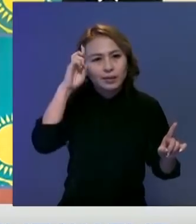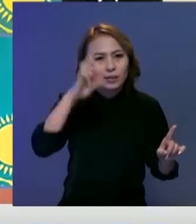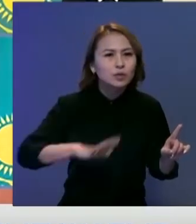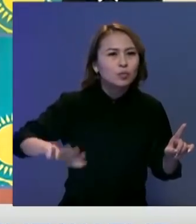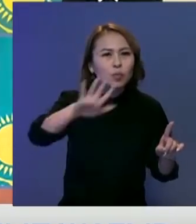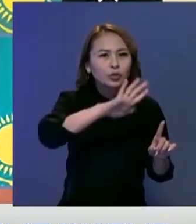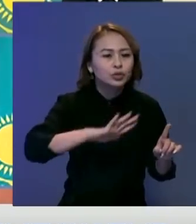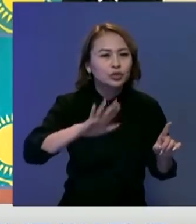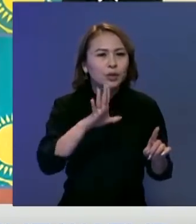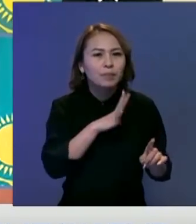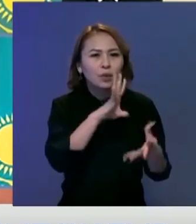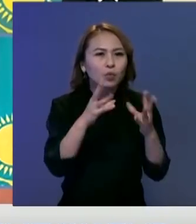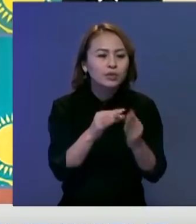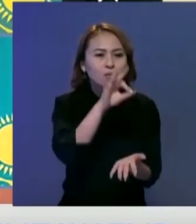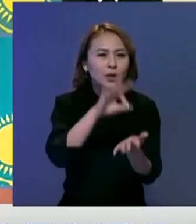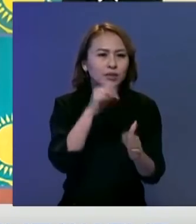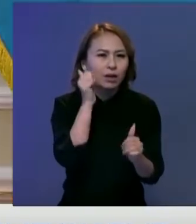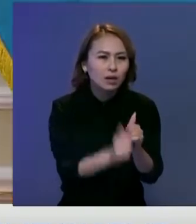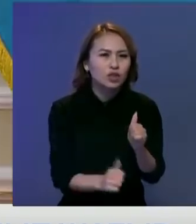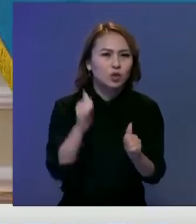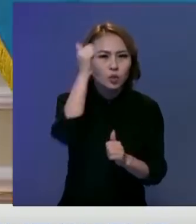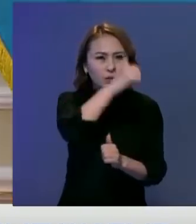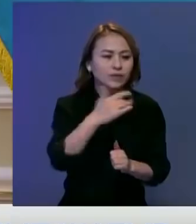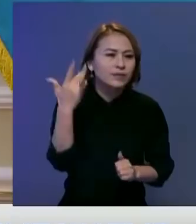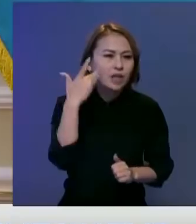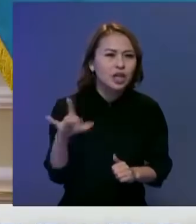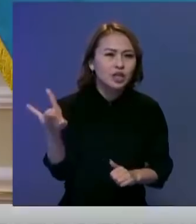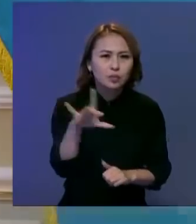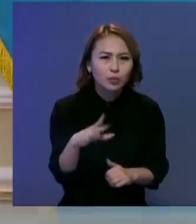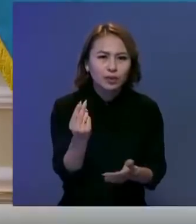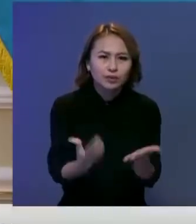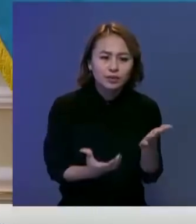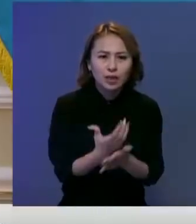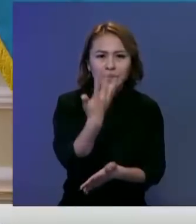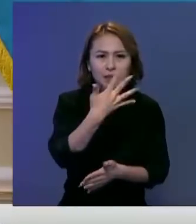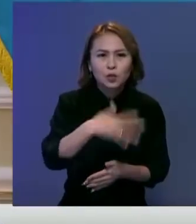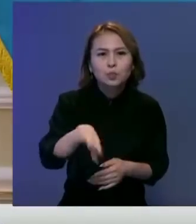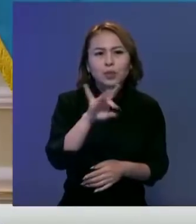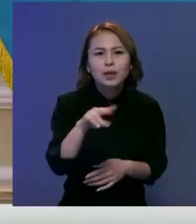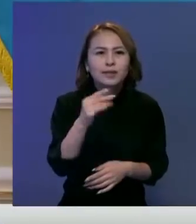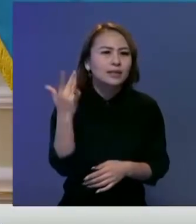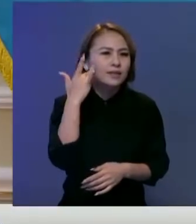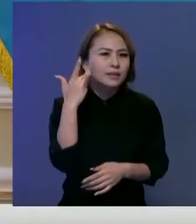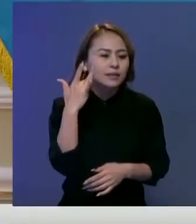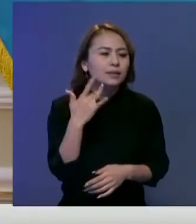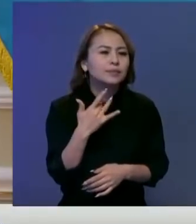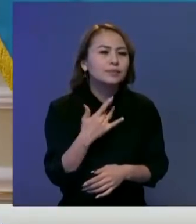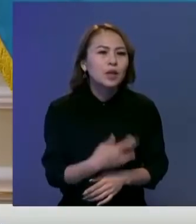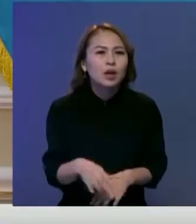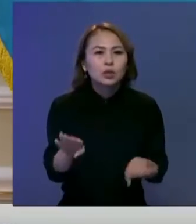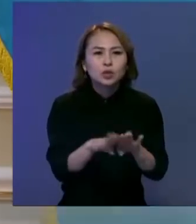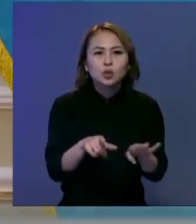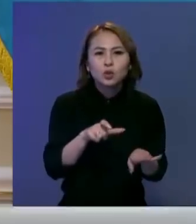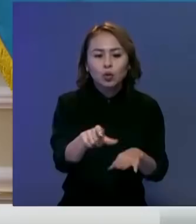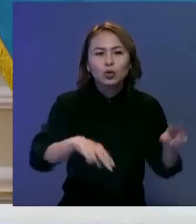бойынша осы мақсатқа жыл сайын республикалық бюджеттен 50 миллиард тенге бөлінде. Жол